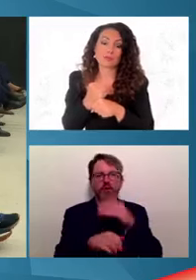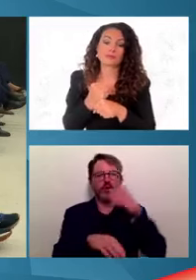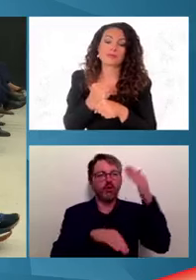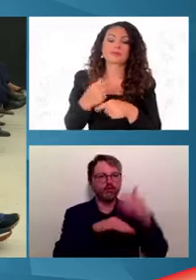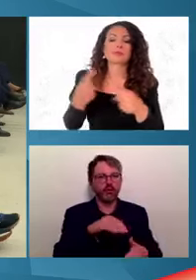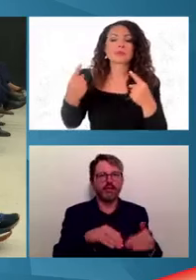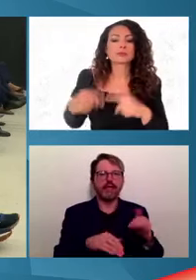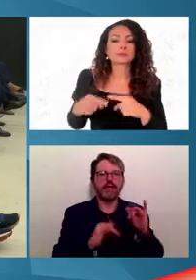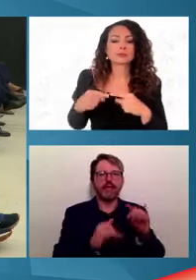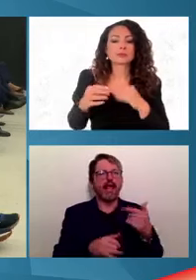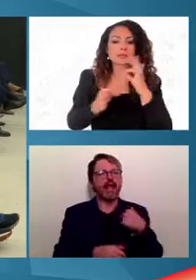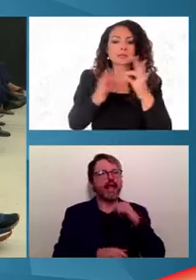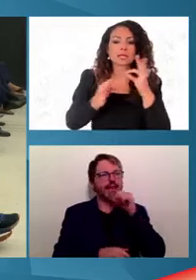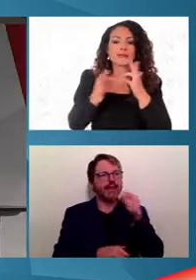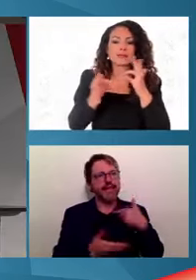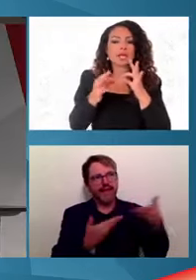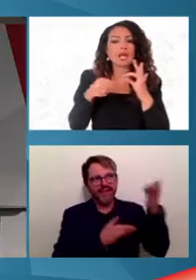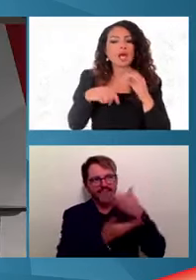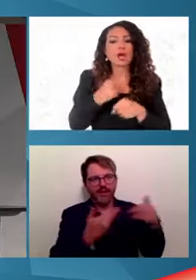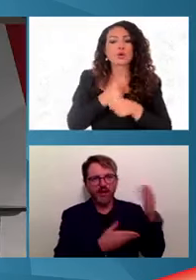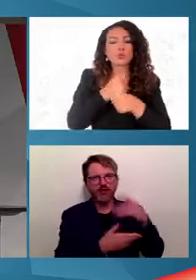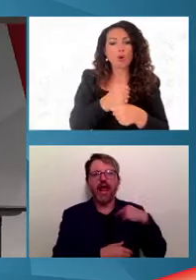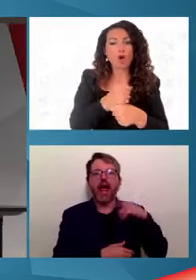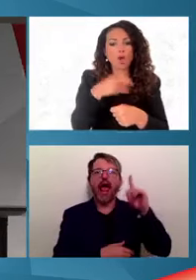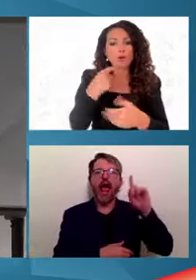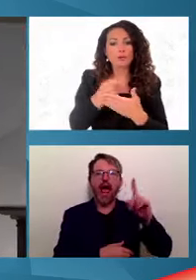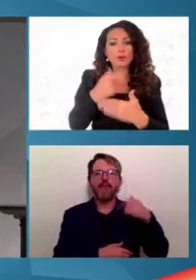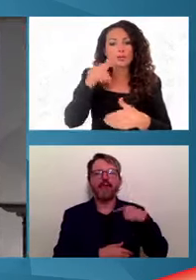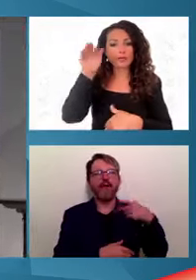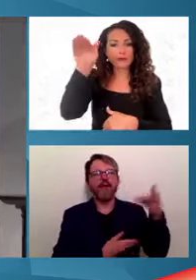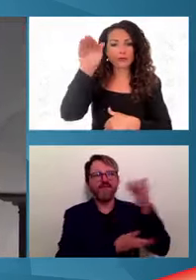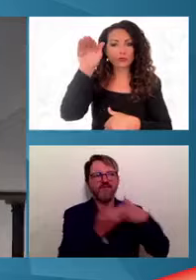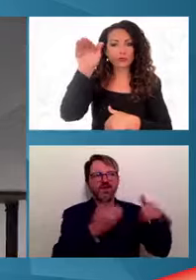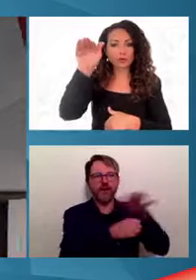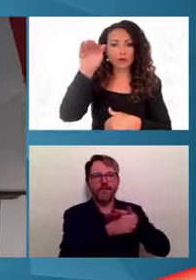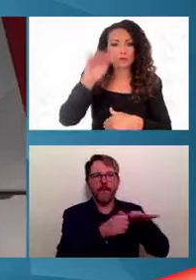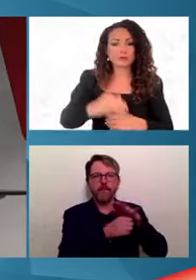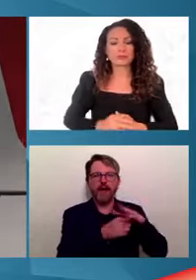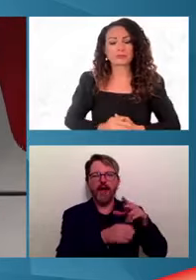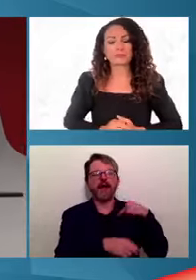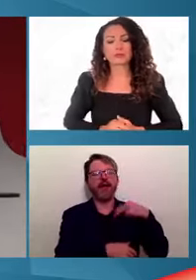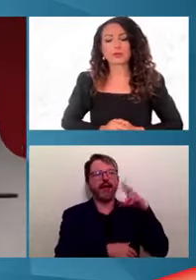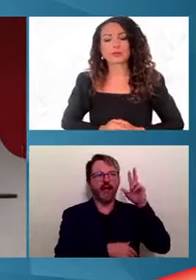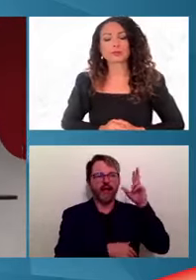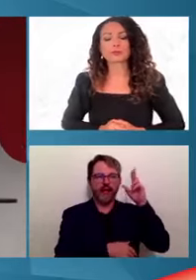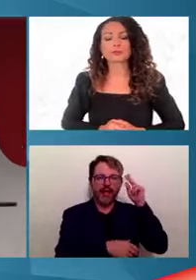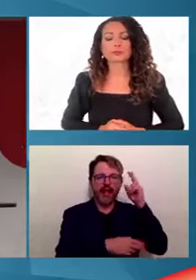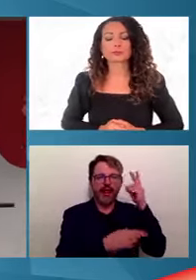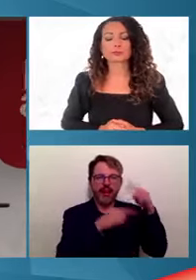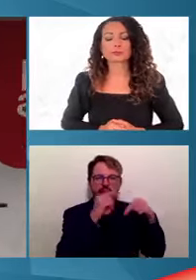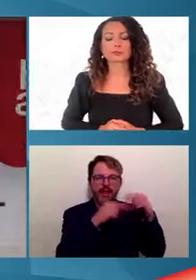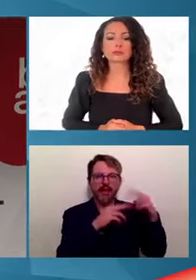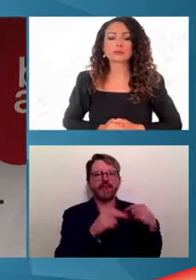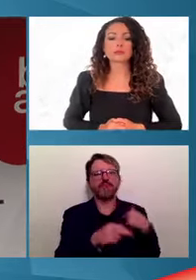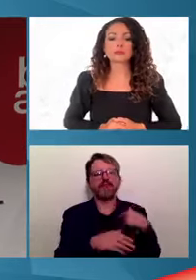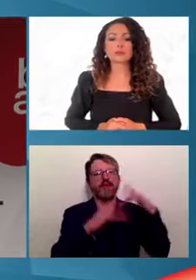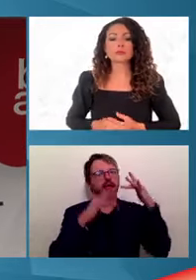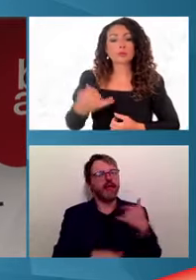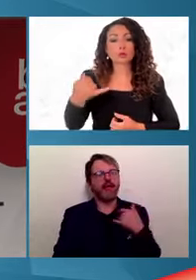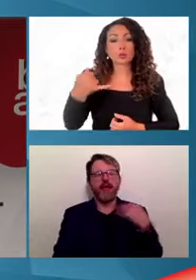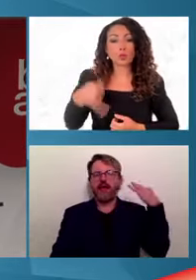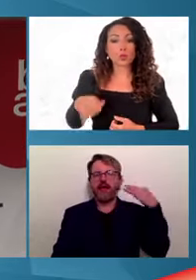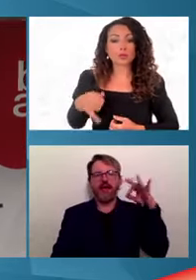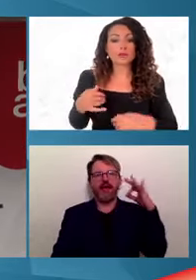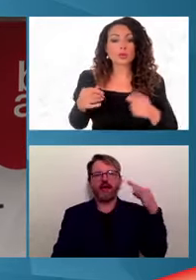nicht aus der Wirtschaft, aber ich habe den Wirtschaftsbereich kennenlernen dürfen und darf nur eines sagen, wir haben eine einzigartige Wirtschaftsstruktur in diesem Land. Wir sind